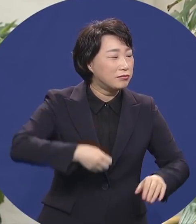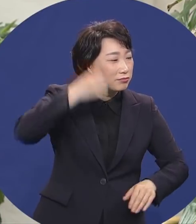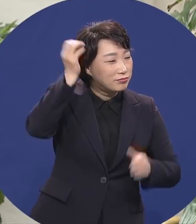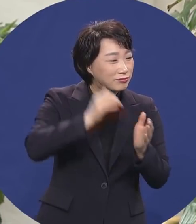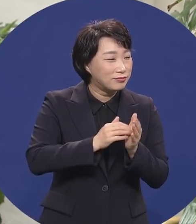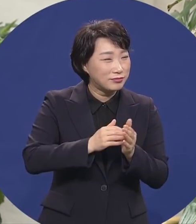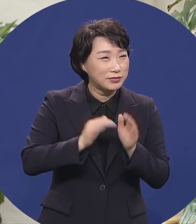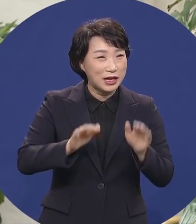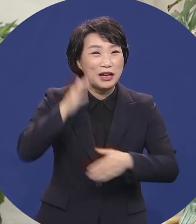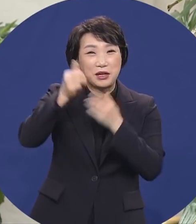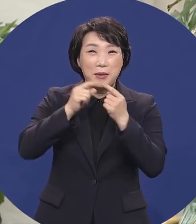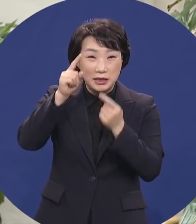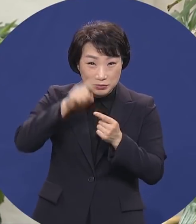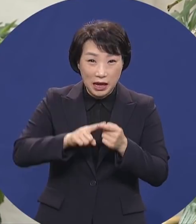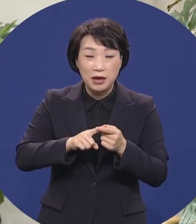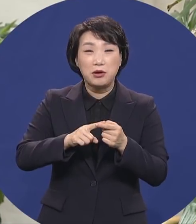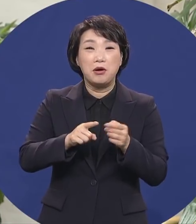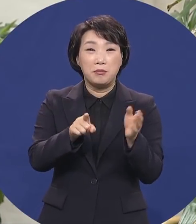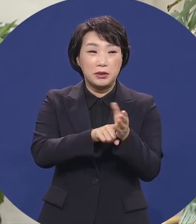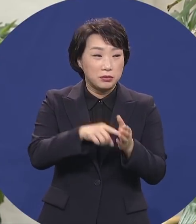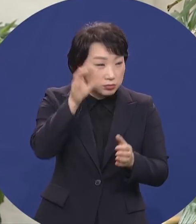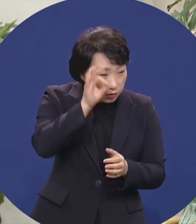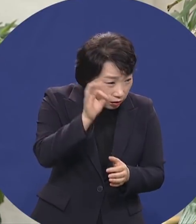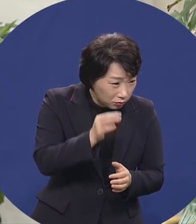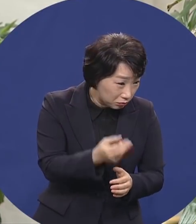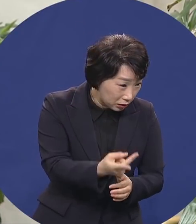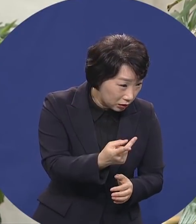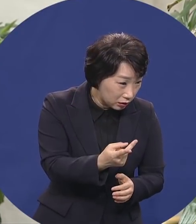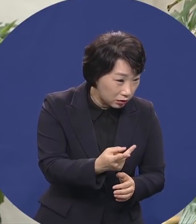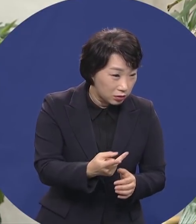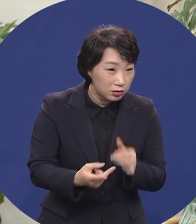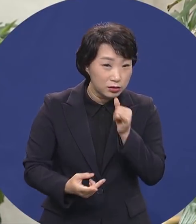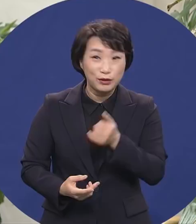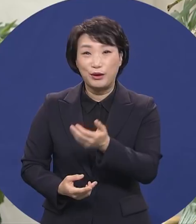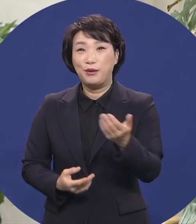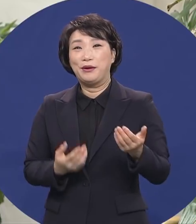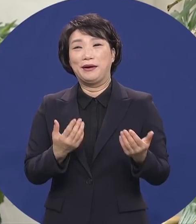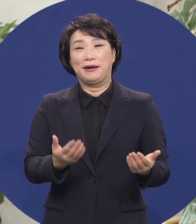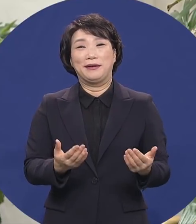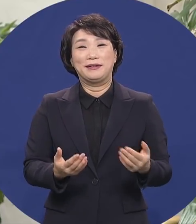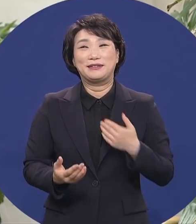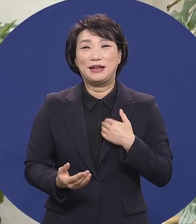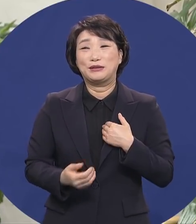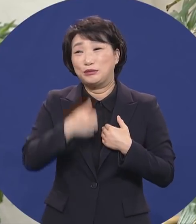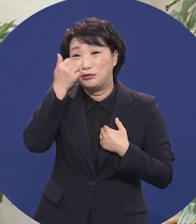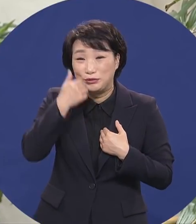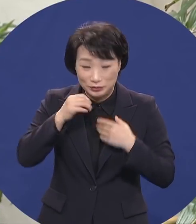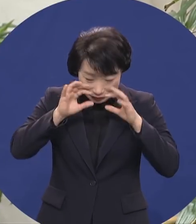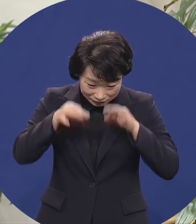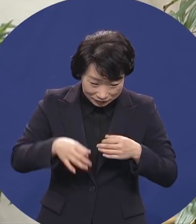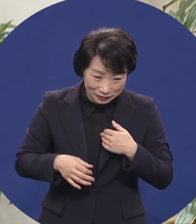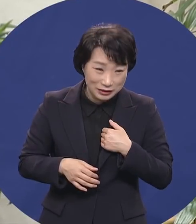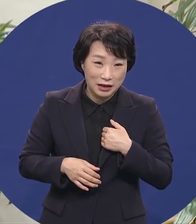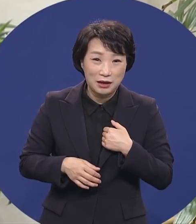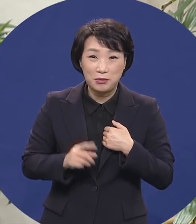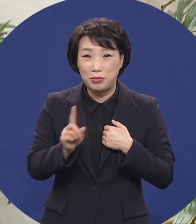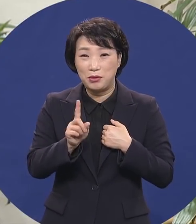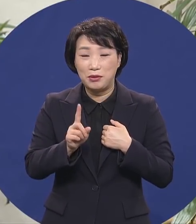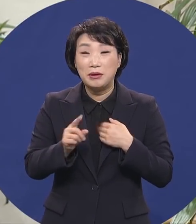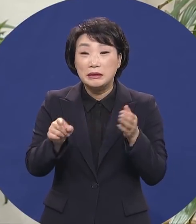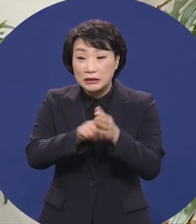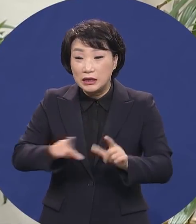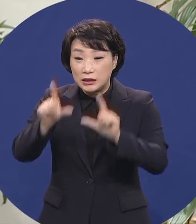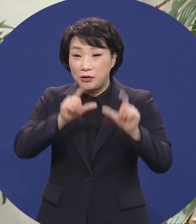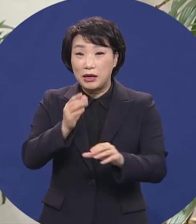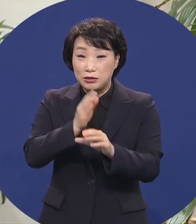말씀이 그대로 된다는 사실의 믿음은 찾아볼 수가 없어. 도대체 너는 누구냐 그 말이야. 신앙생활을